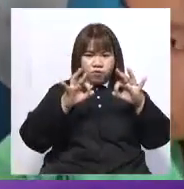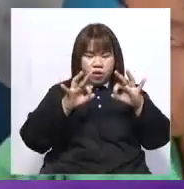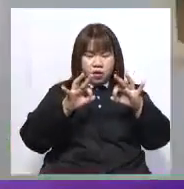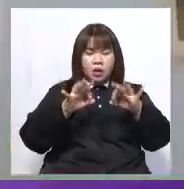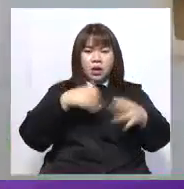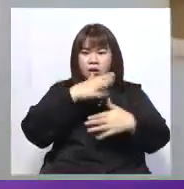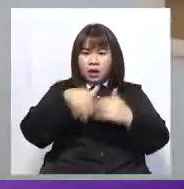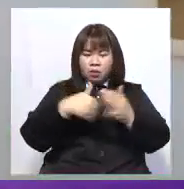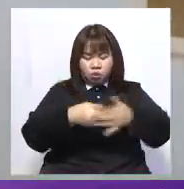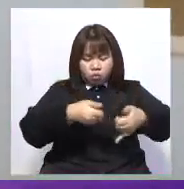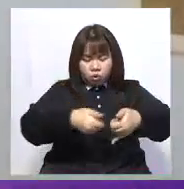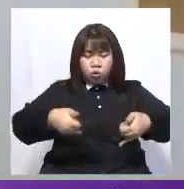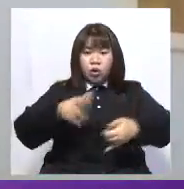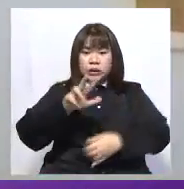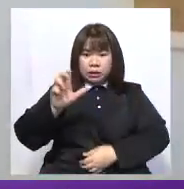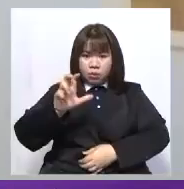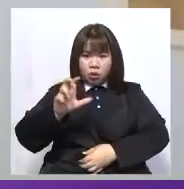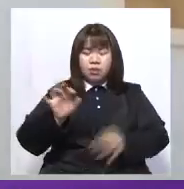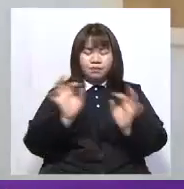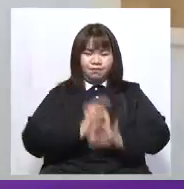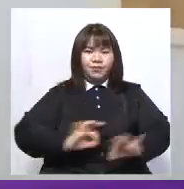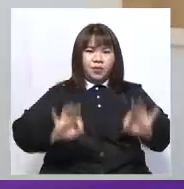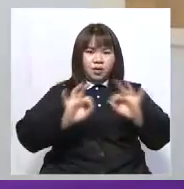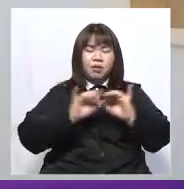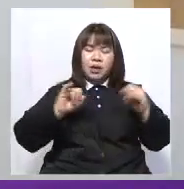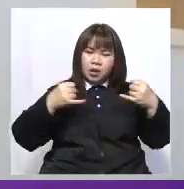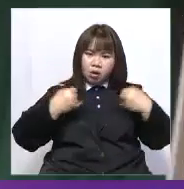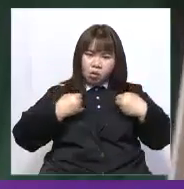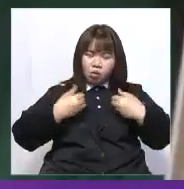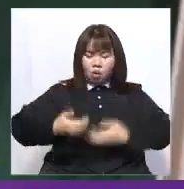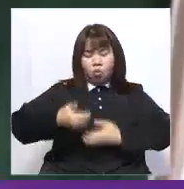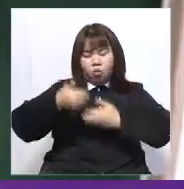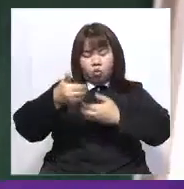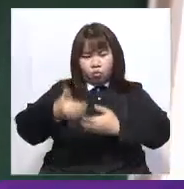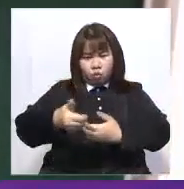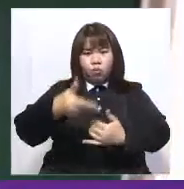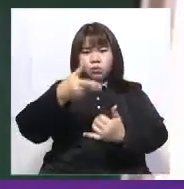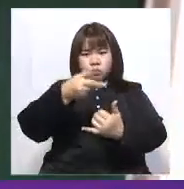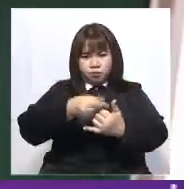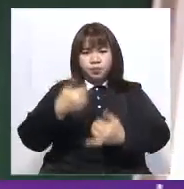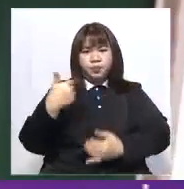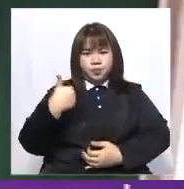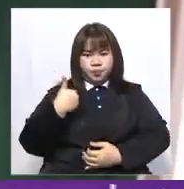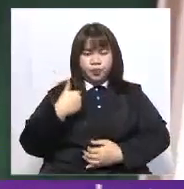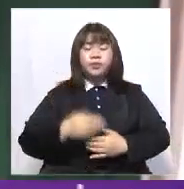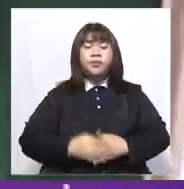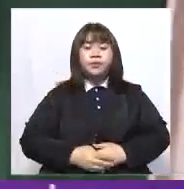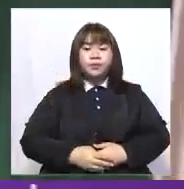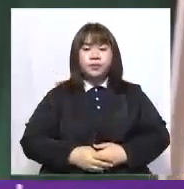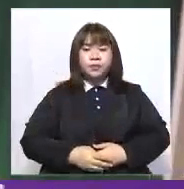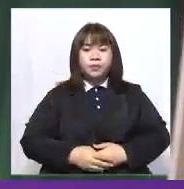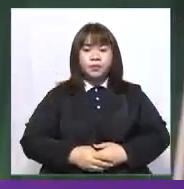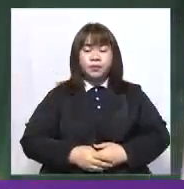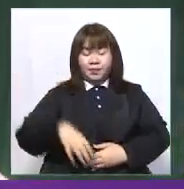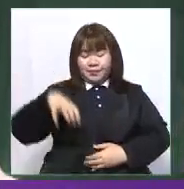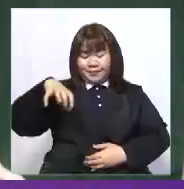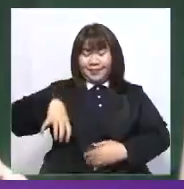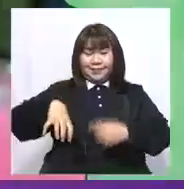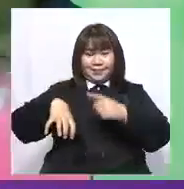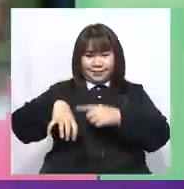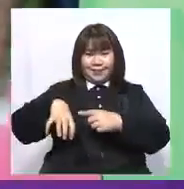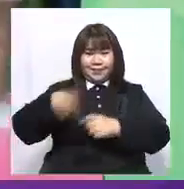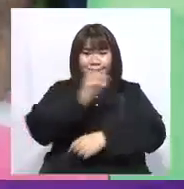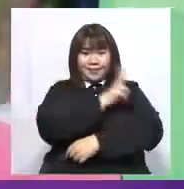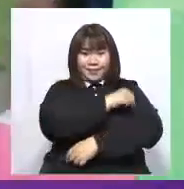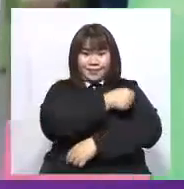300ตัวโดยมีเจ้าของสุนัขและก็แมวครับไปใช้บริการฉีดวัคซีนป้องกันโรคพิษสุนัขบ้ากันอย่างต่อเนื่องซึ่งที่คลินิกดังกล่าวครับได้